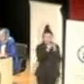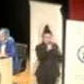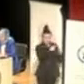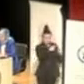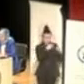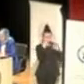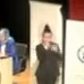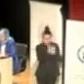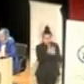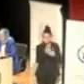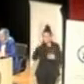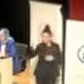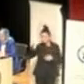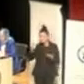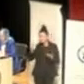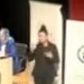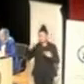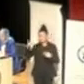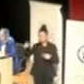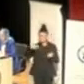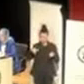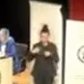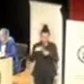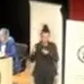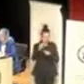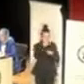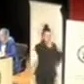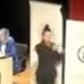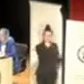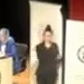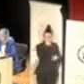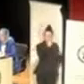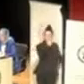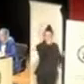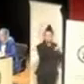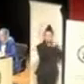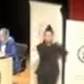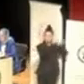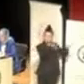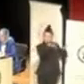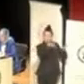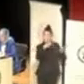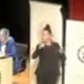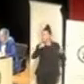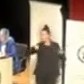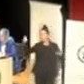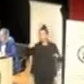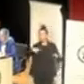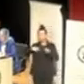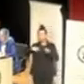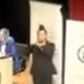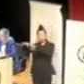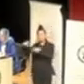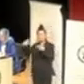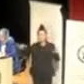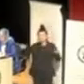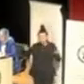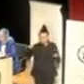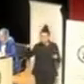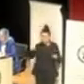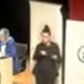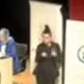bir dijital platformda da yayınlama hakkına sahiptir. Bu sayede bakanlığımızda yürütülen bu platformda dijital yayıncılık